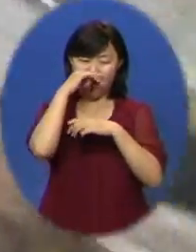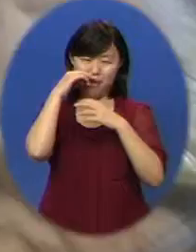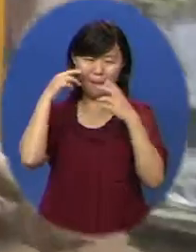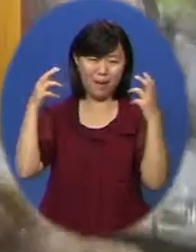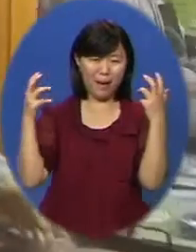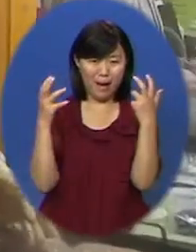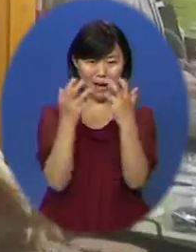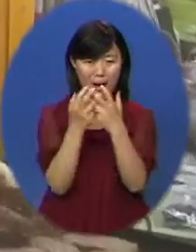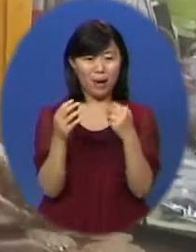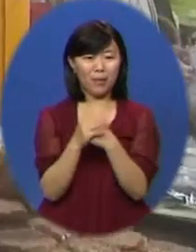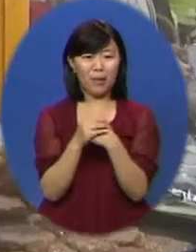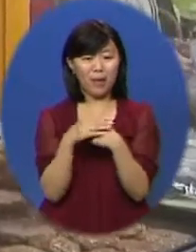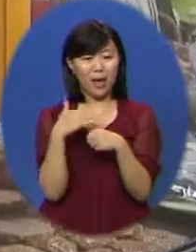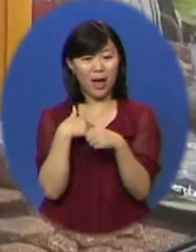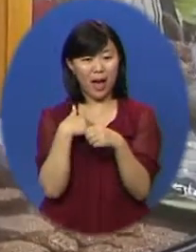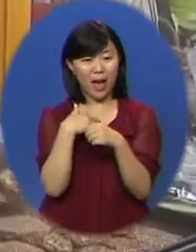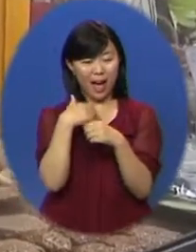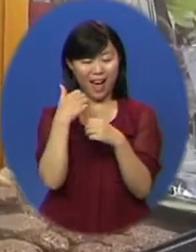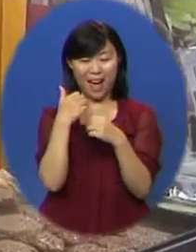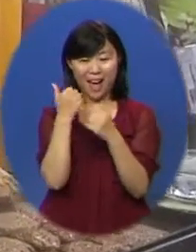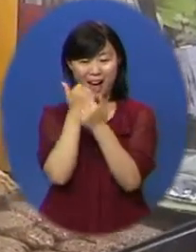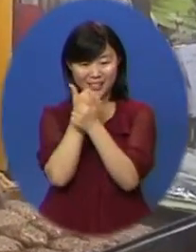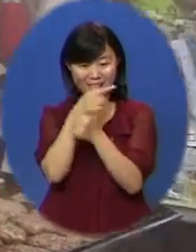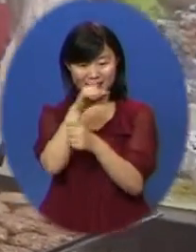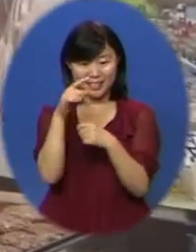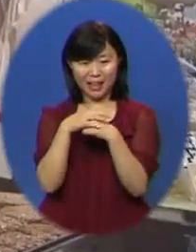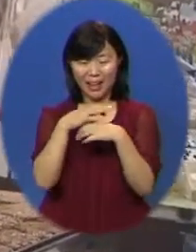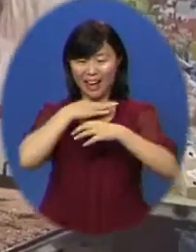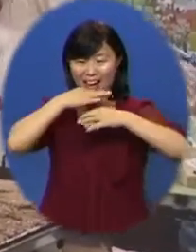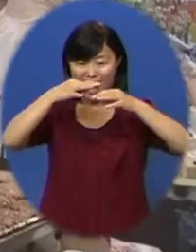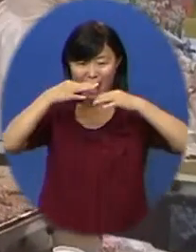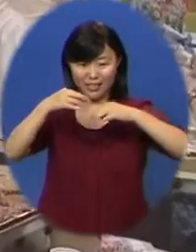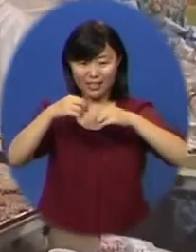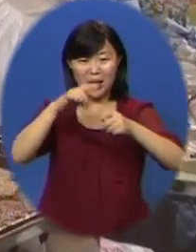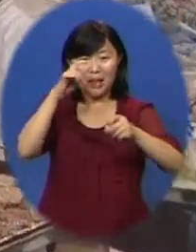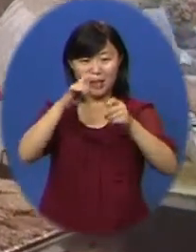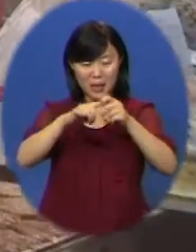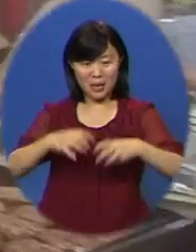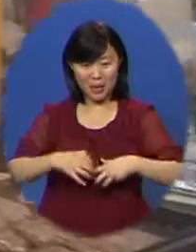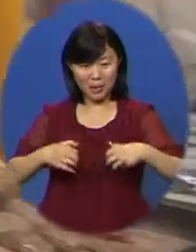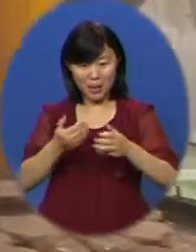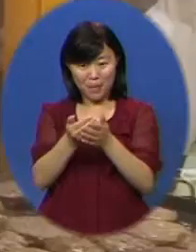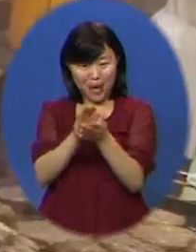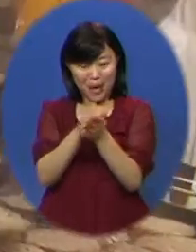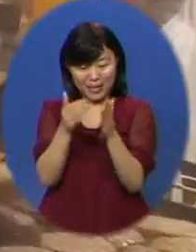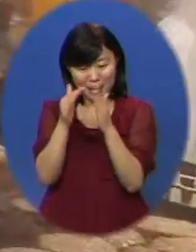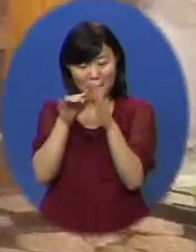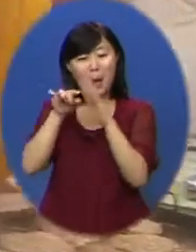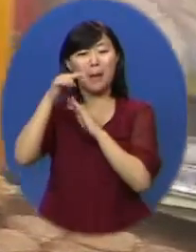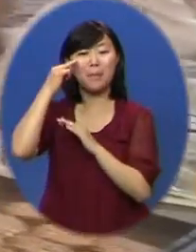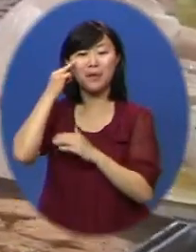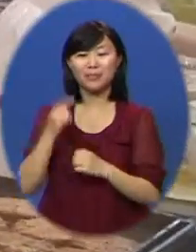가득했고 나는 아저씨의 카랑카랑한 목소리를 따라 떡갈비집에 와봤다.